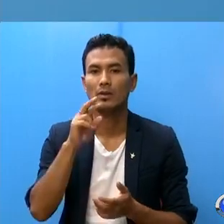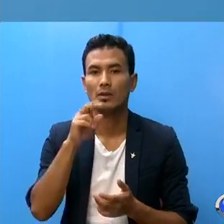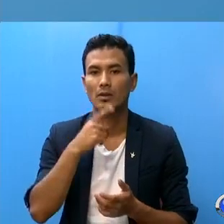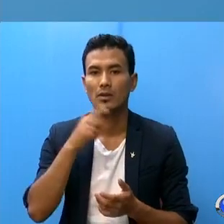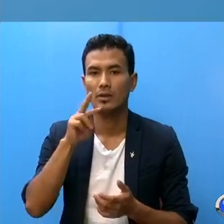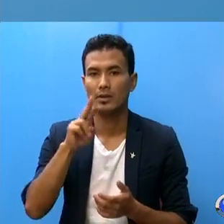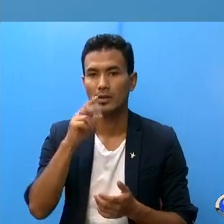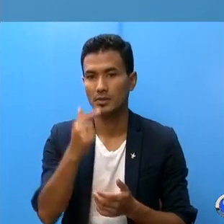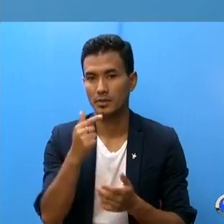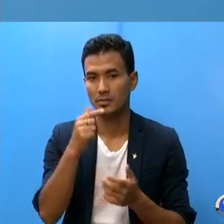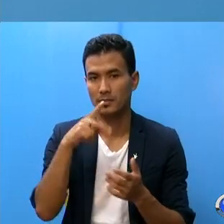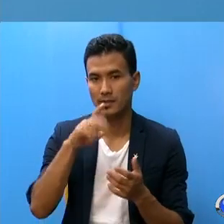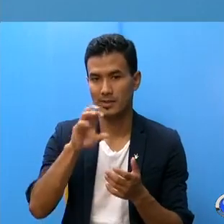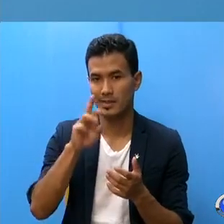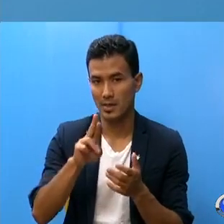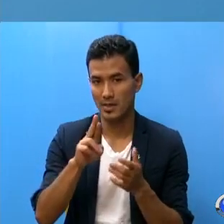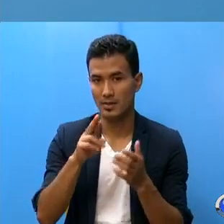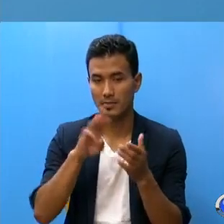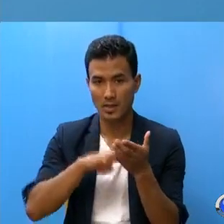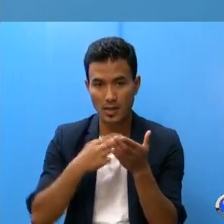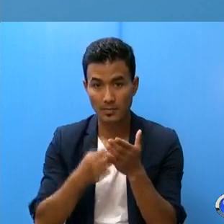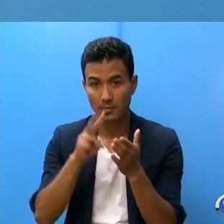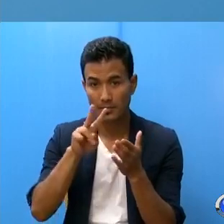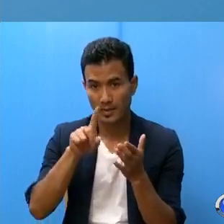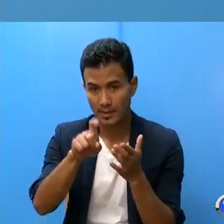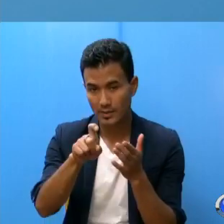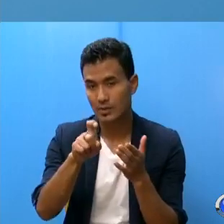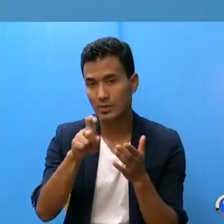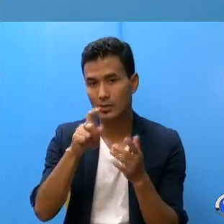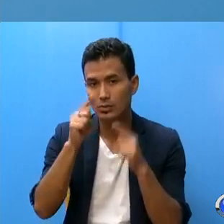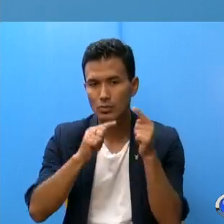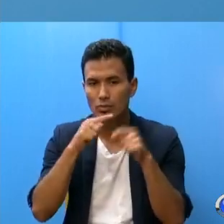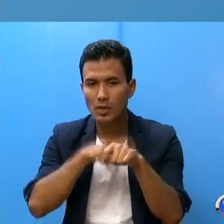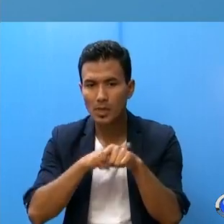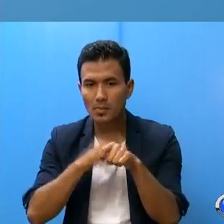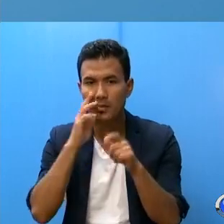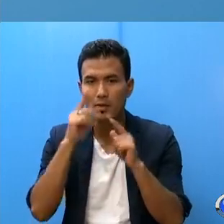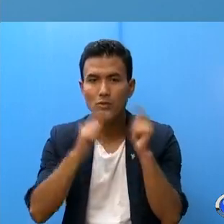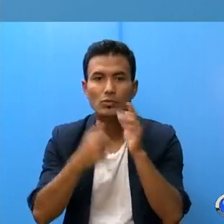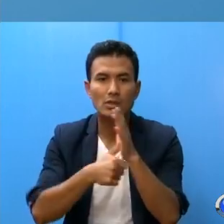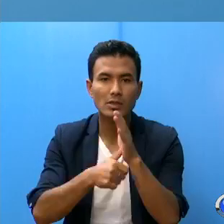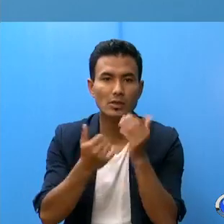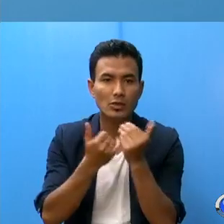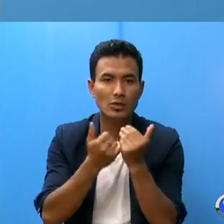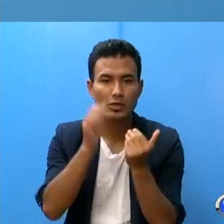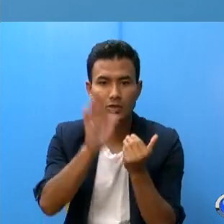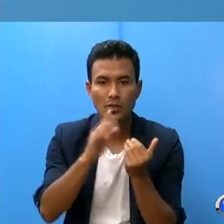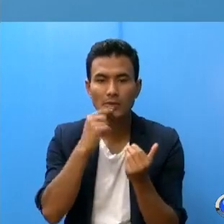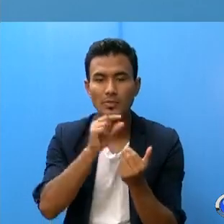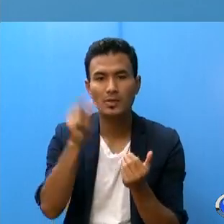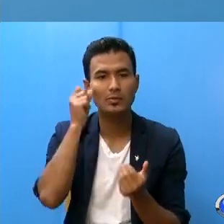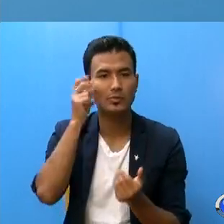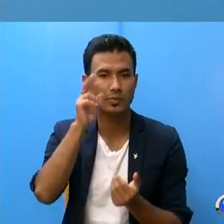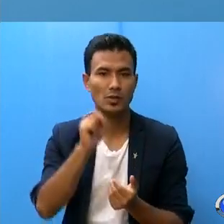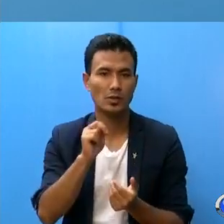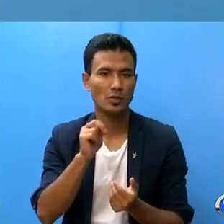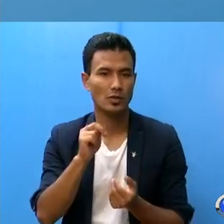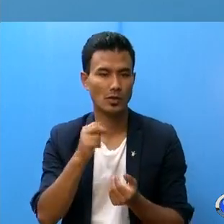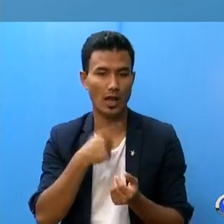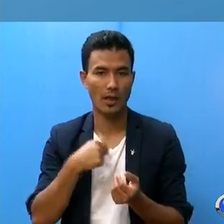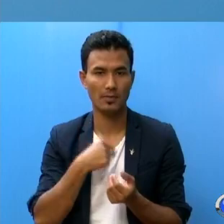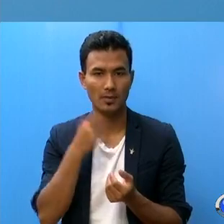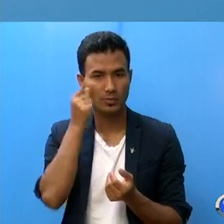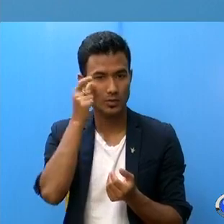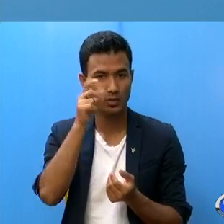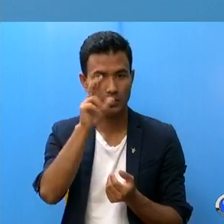PCR यो बुजन बन्दा आगाड़े चाहिए विरस को न आवदिमा कून टेस्ट कर न बुजै पची बुजन सवाहिली वनचाएद पैना जोसे कि अम